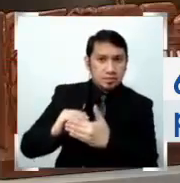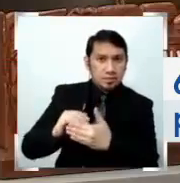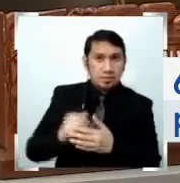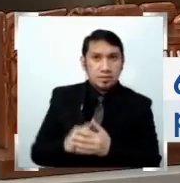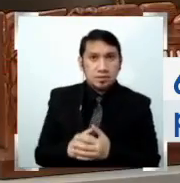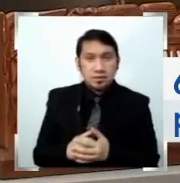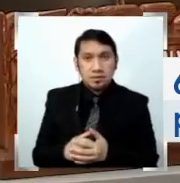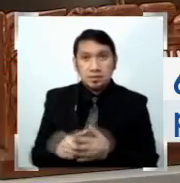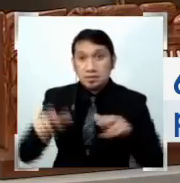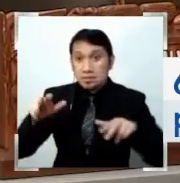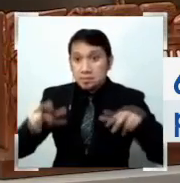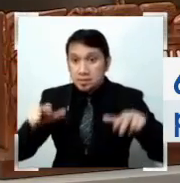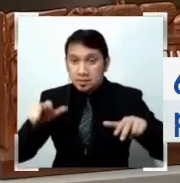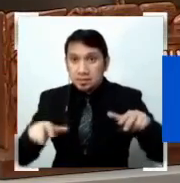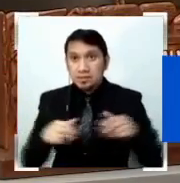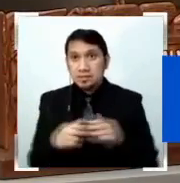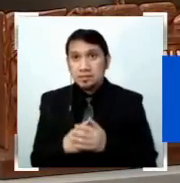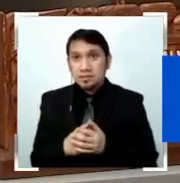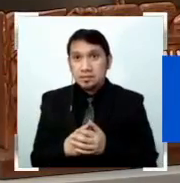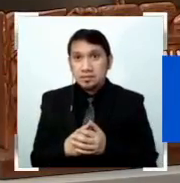nataranta na, despite doon sa mga